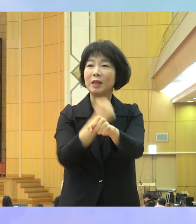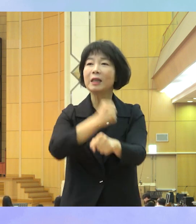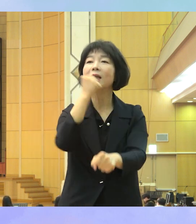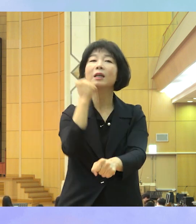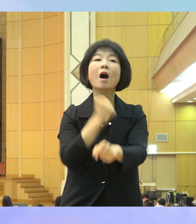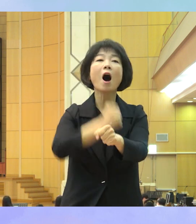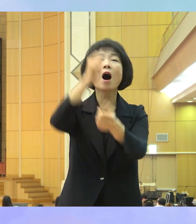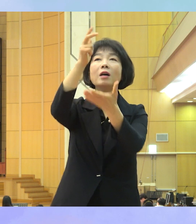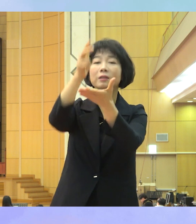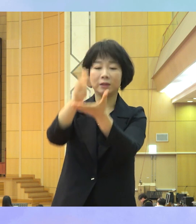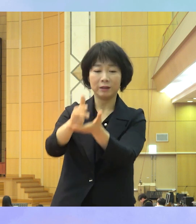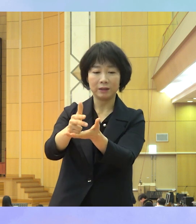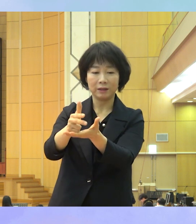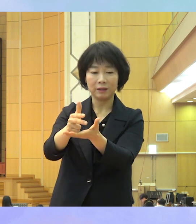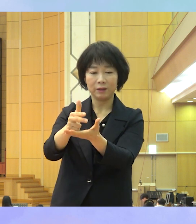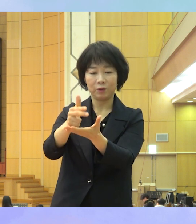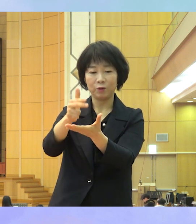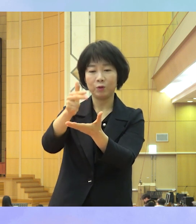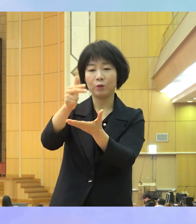지치지